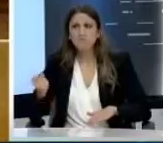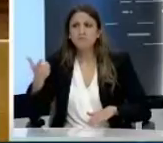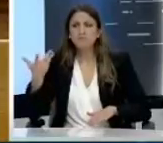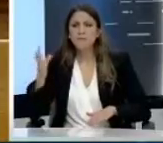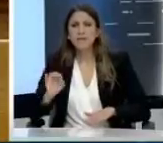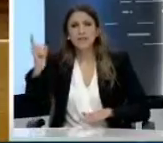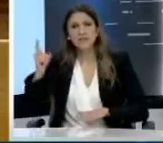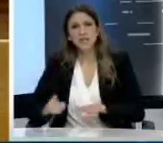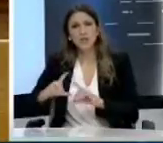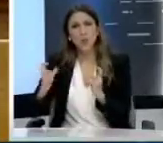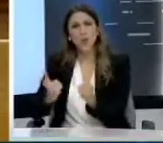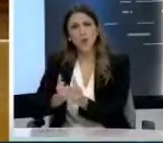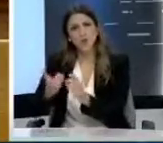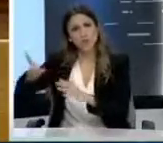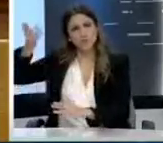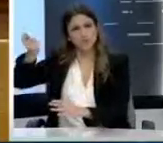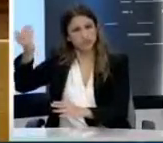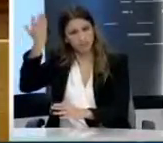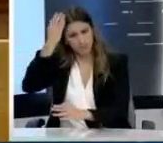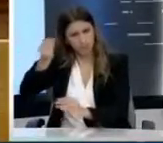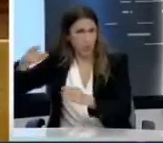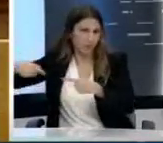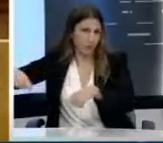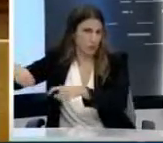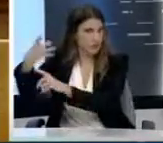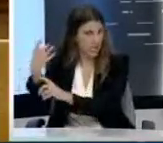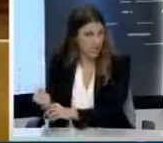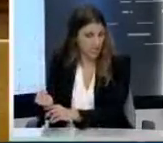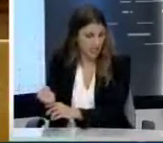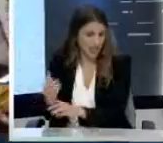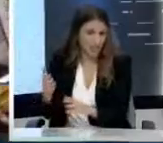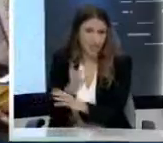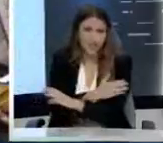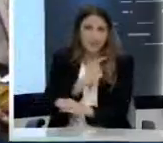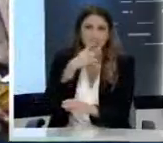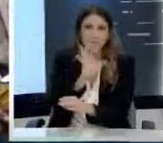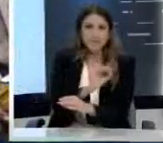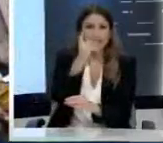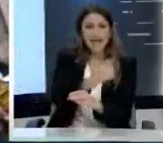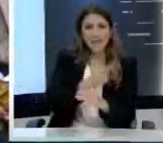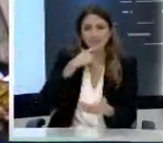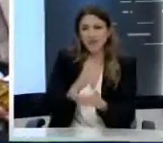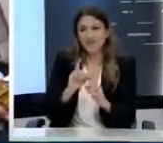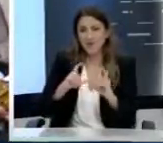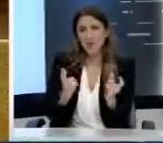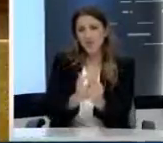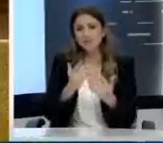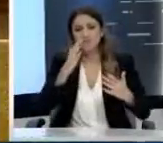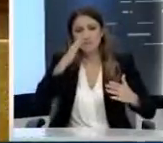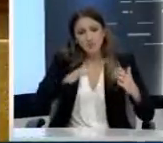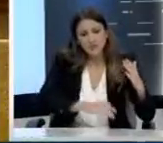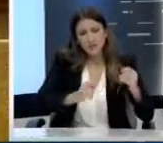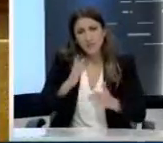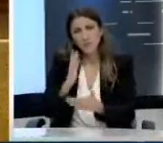χώρα. Τη μέση δηλαδή. 50% πιο πλούσιες από αυτές, 50% λιγότερο πλούσιες.